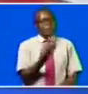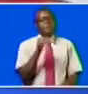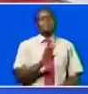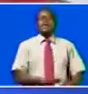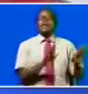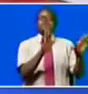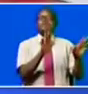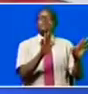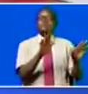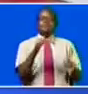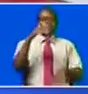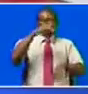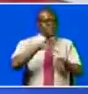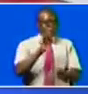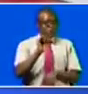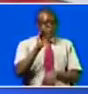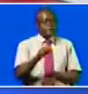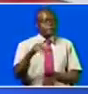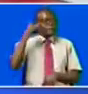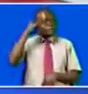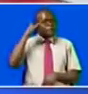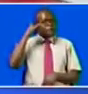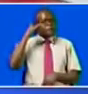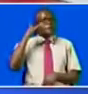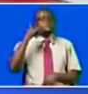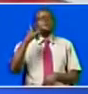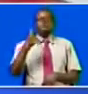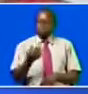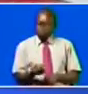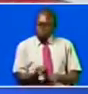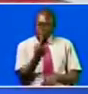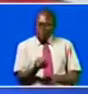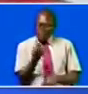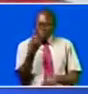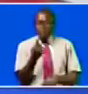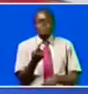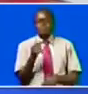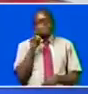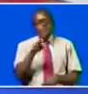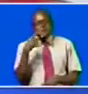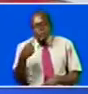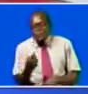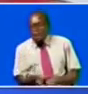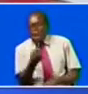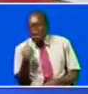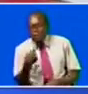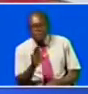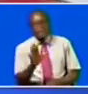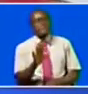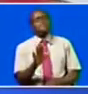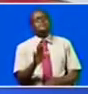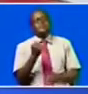tu. Ama ikilia, ukinifanyia favor niletee. Na usiulize ama usiangalie nani anapiga. Inafaa